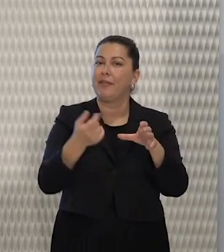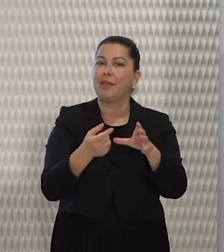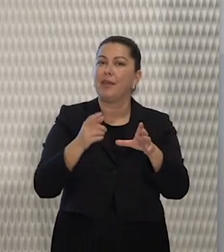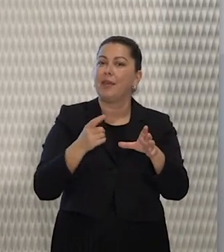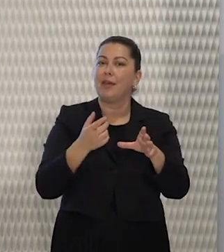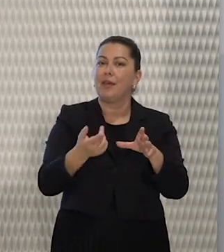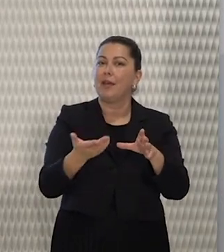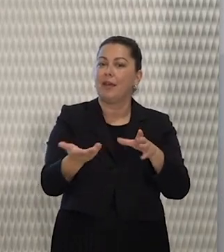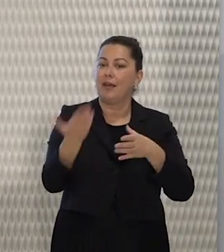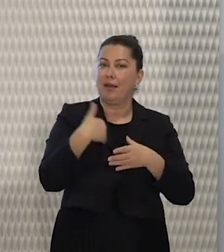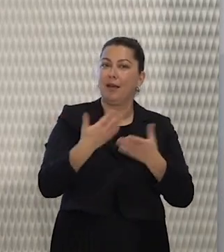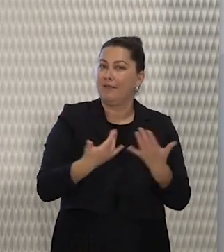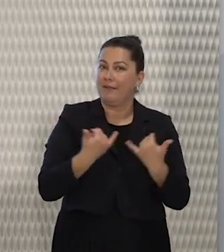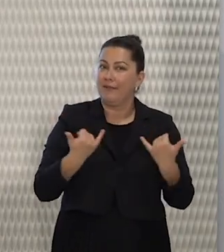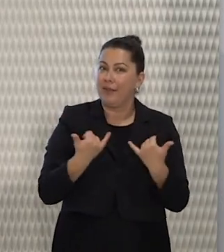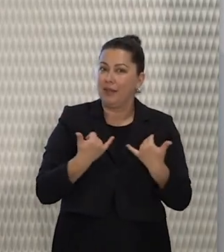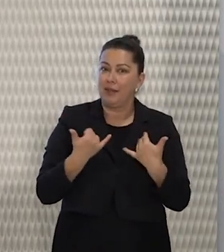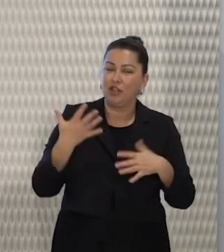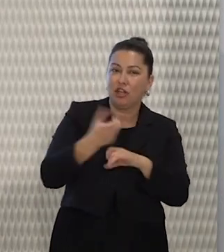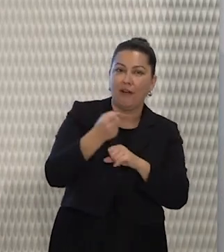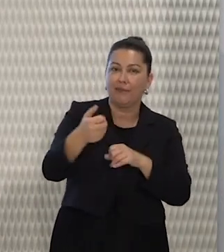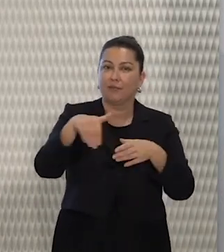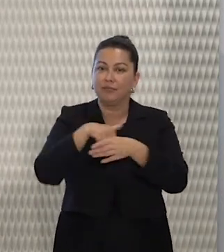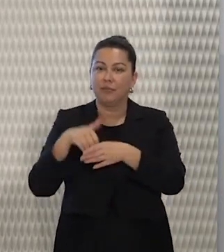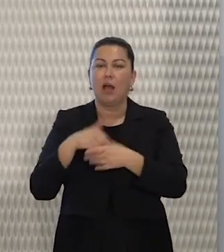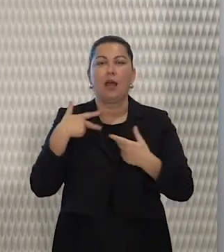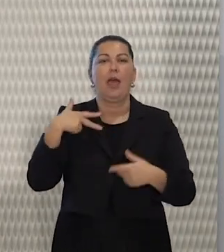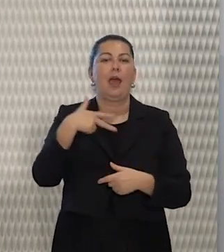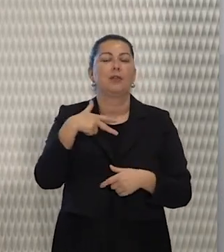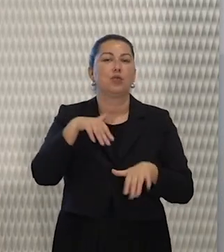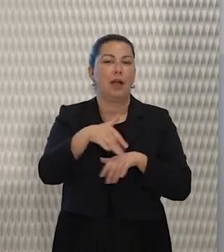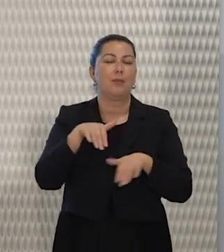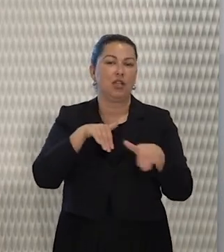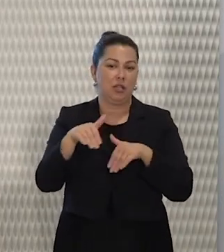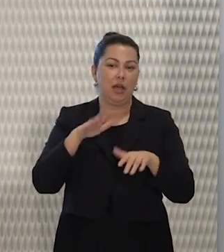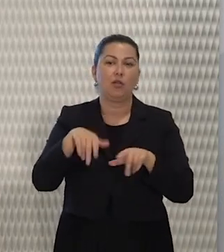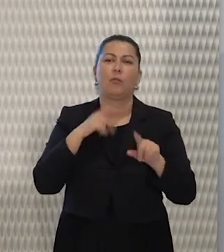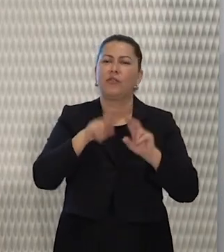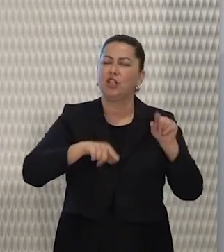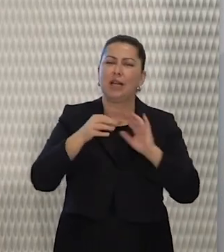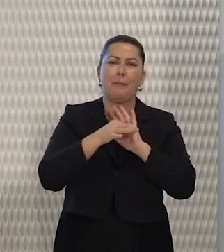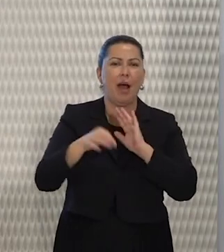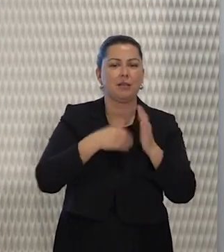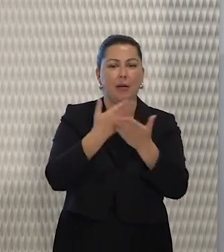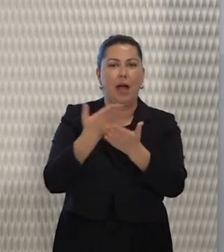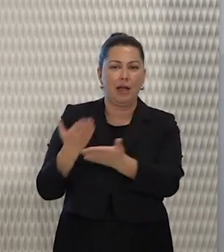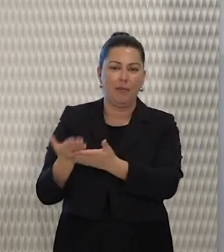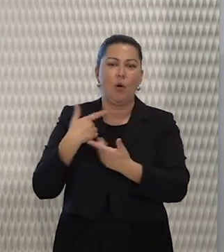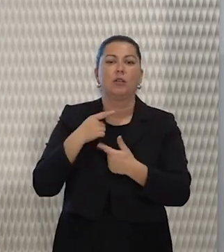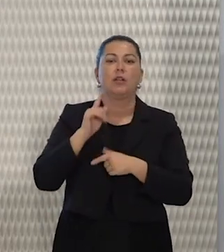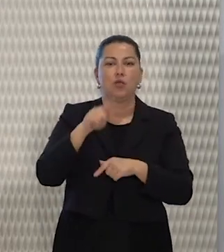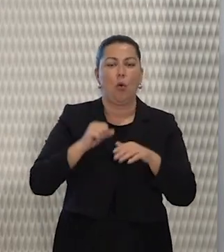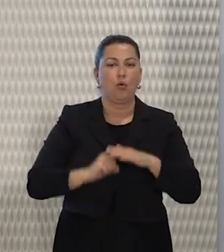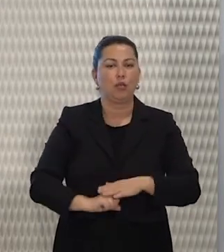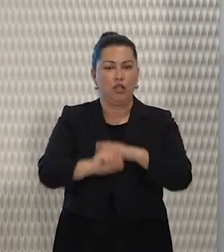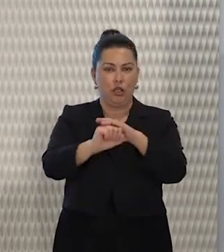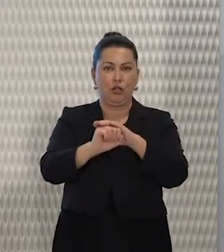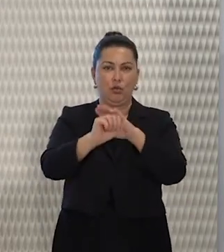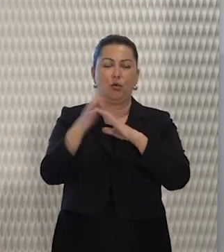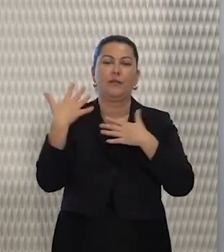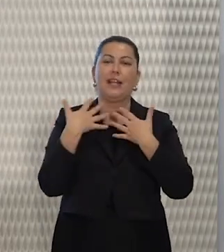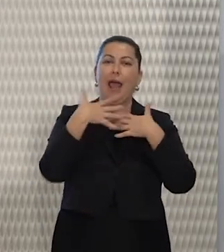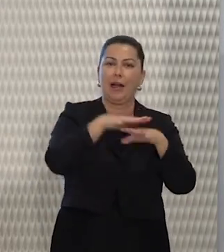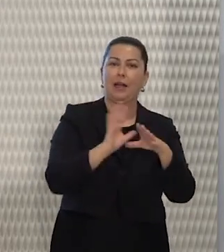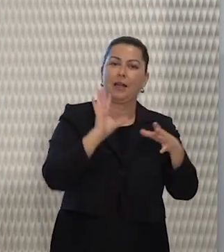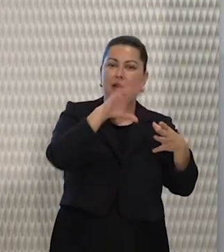stellt etliche Maßnahmen zur Verfügung, die die Beschäftigung von beeinträchtigten Menschen unterstützen.